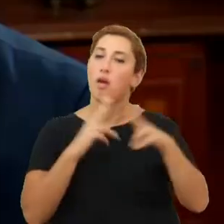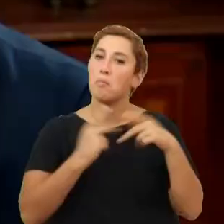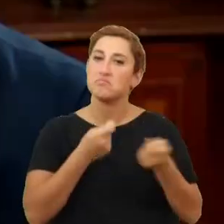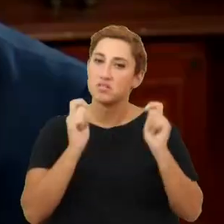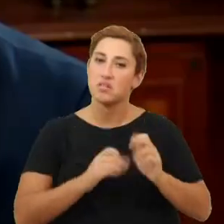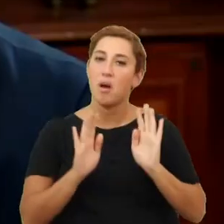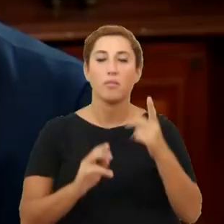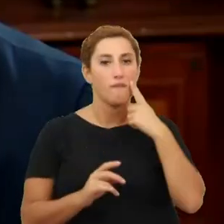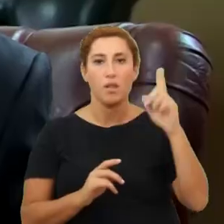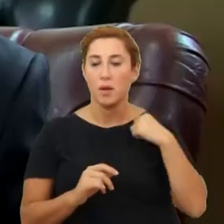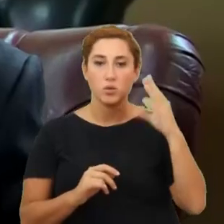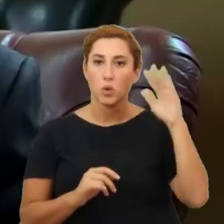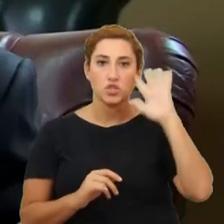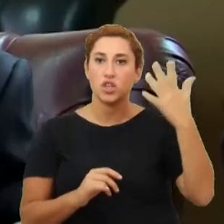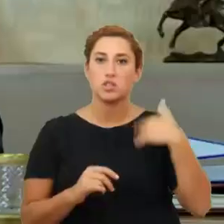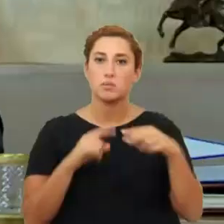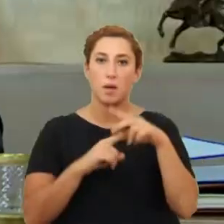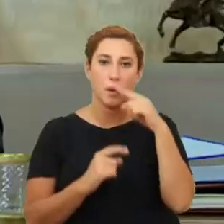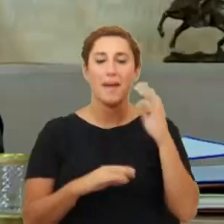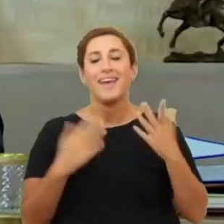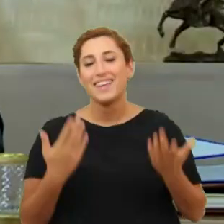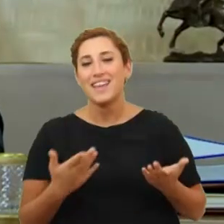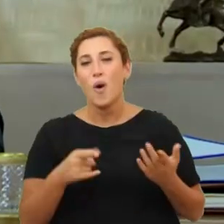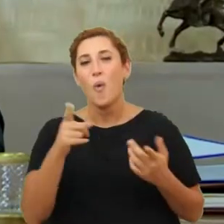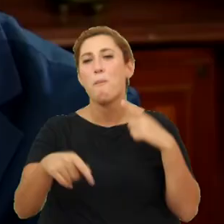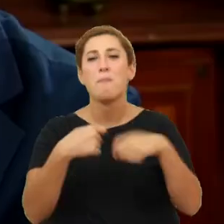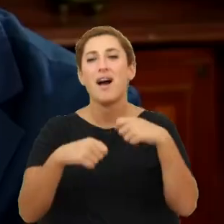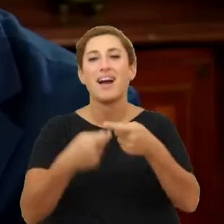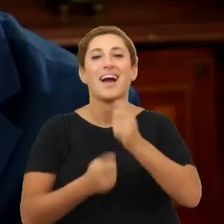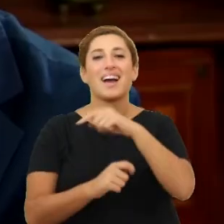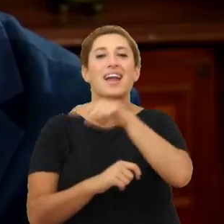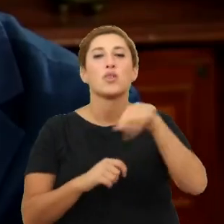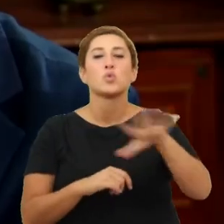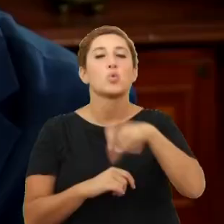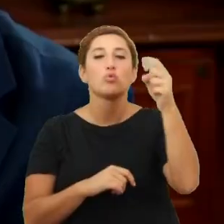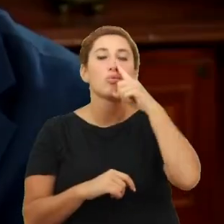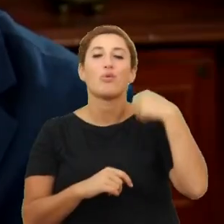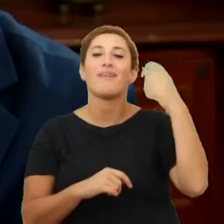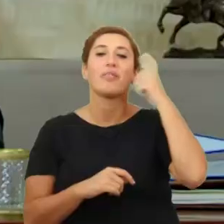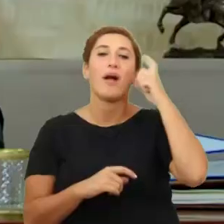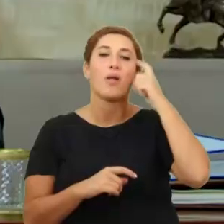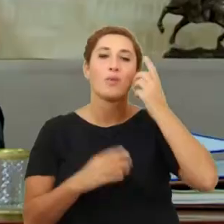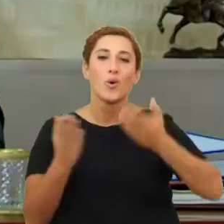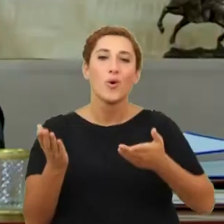halletti o işi. Vallahi ben de çok şaşırdım Kemal Bey. Ya o bankanın kredilerden sorumlu müdürünü tanıyorum.